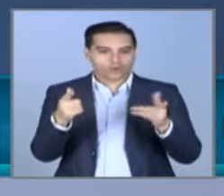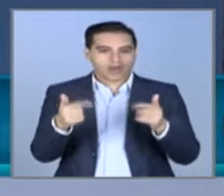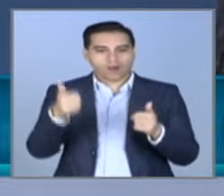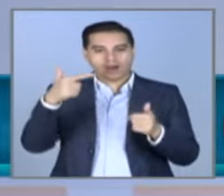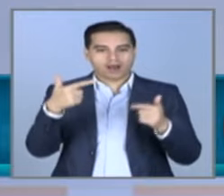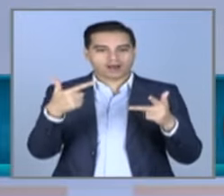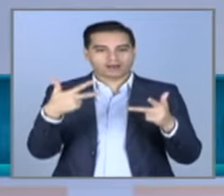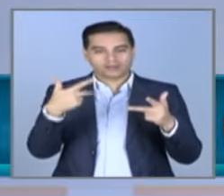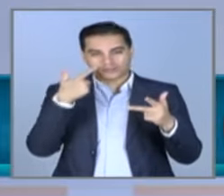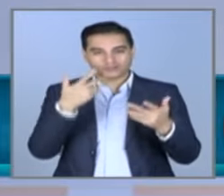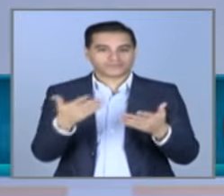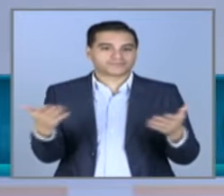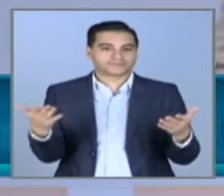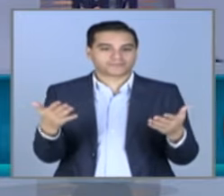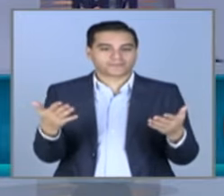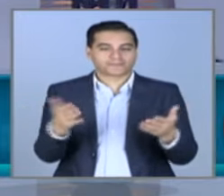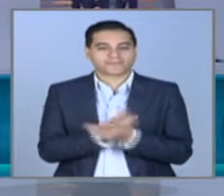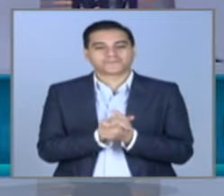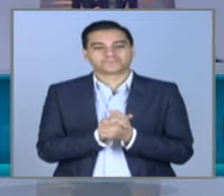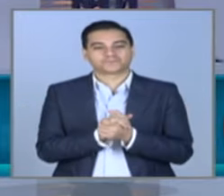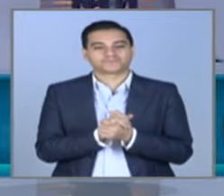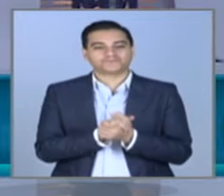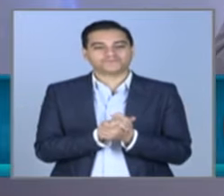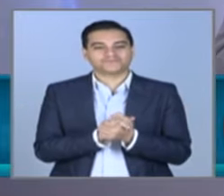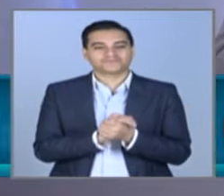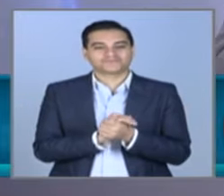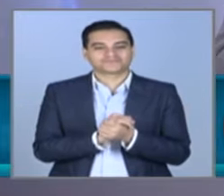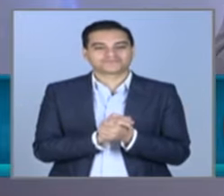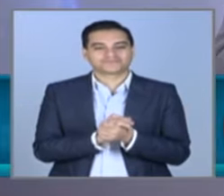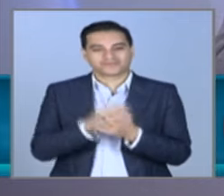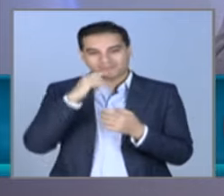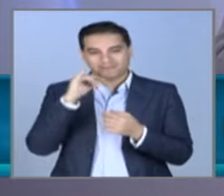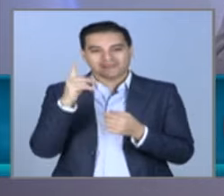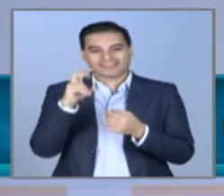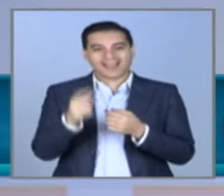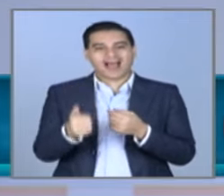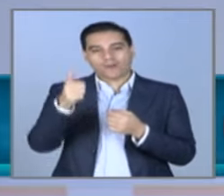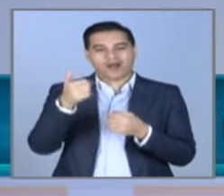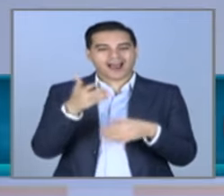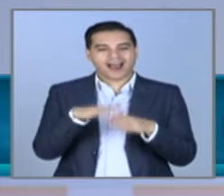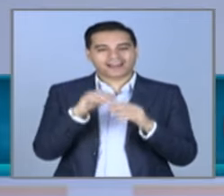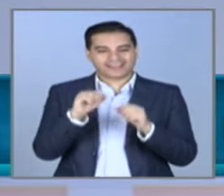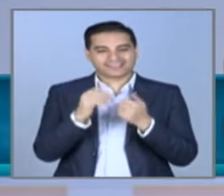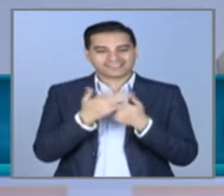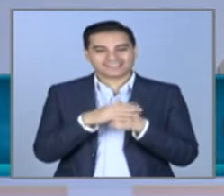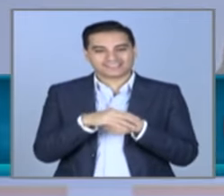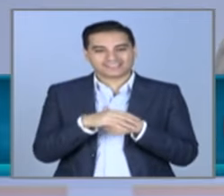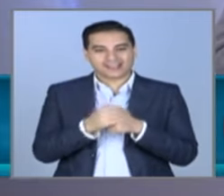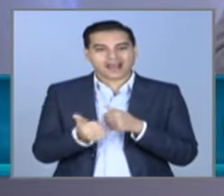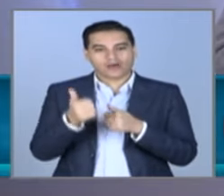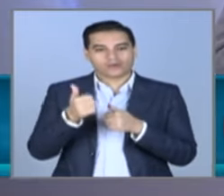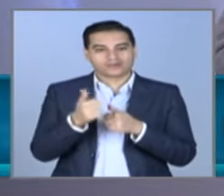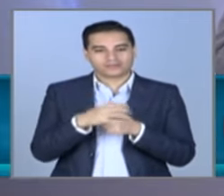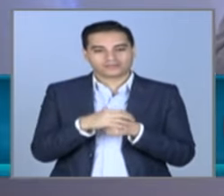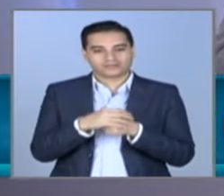مدام آيات وخدنا إجابة من مدام سهير. منا الأولويات بالنسبة لك إيه؟ رقم